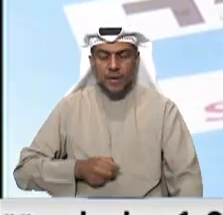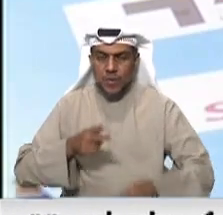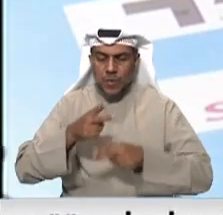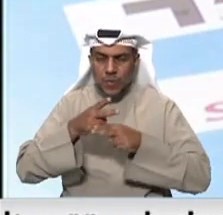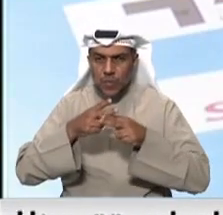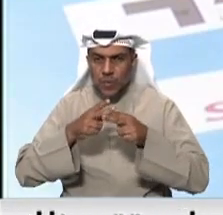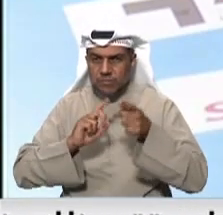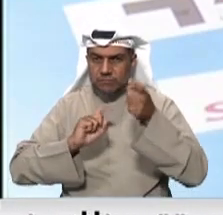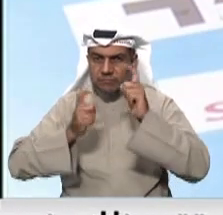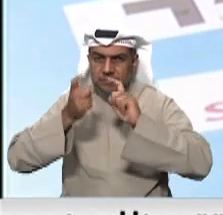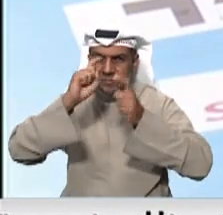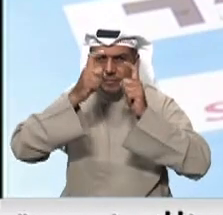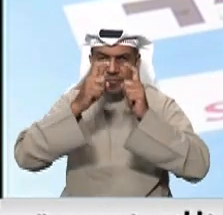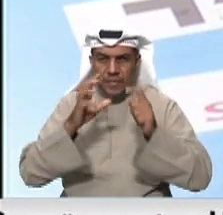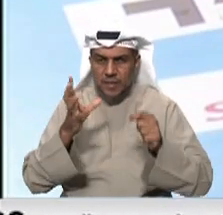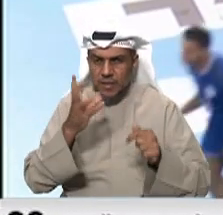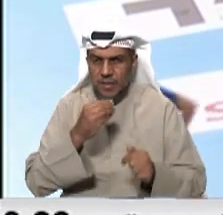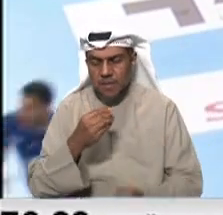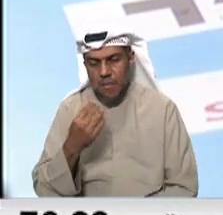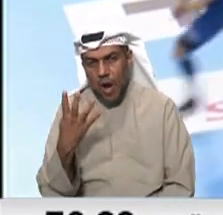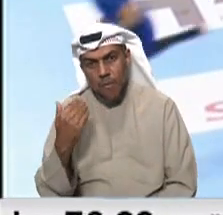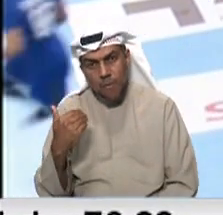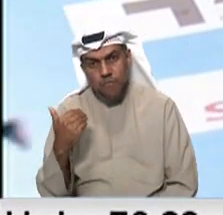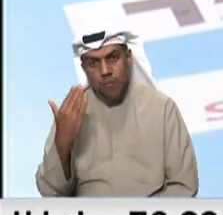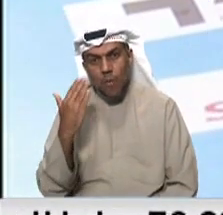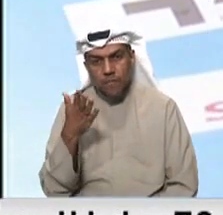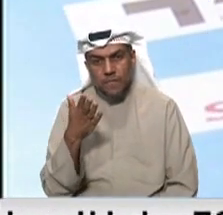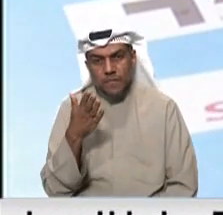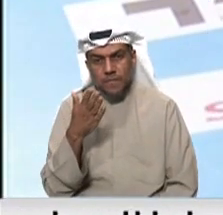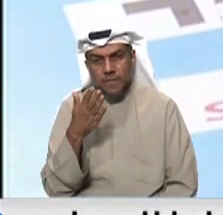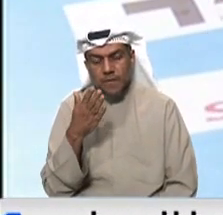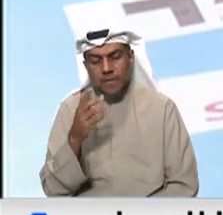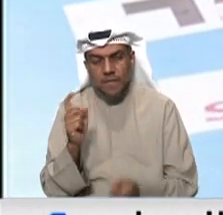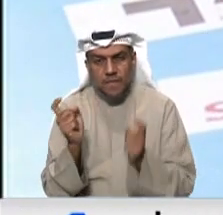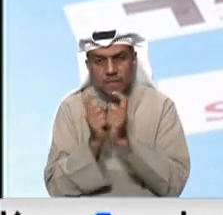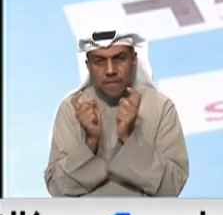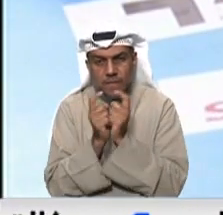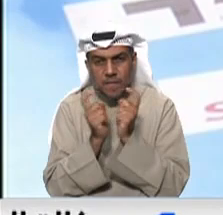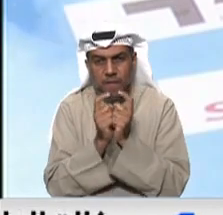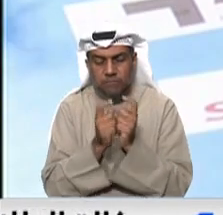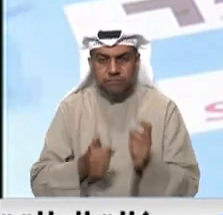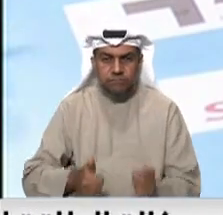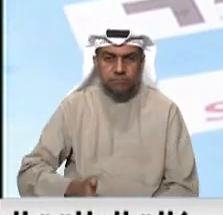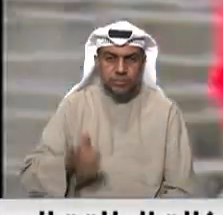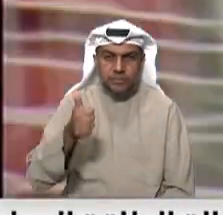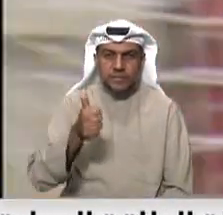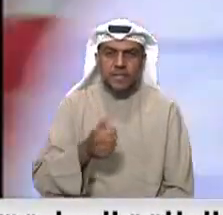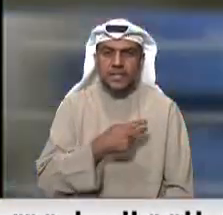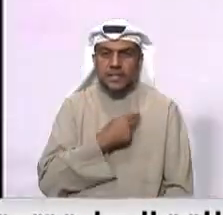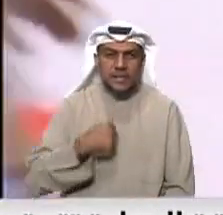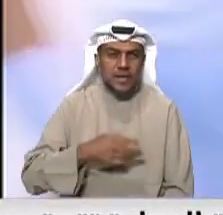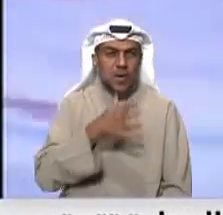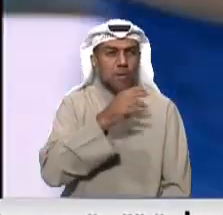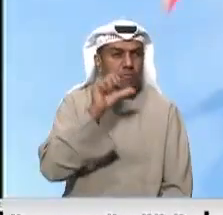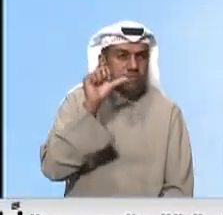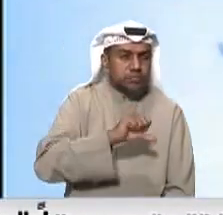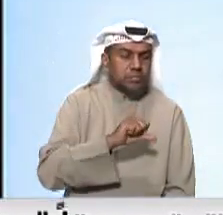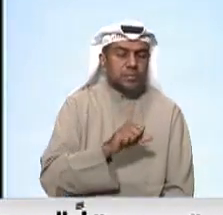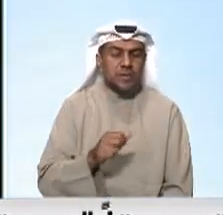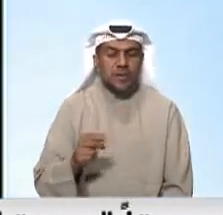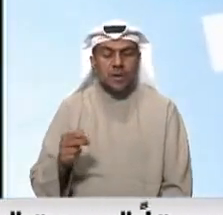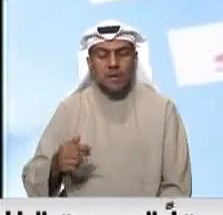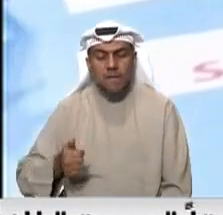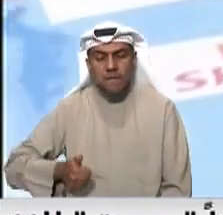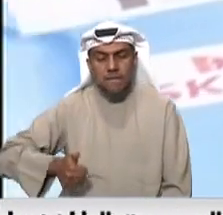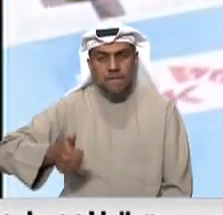حصوله على اربع نقاط في الدور التمهيدي بعد الفوز على شقيقه العماني ومنتخب الصين تايبيه وخساره واحده